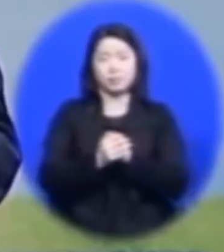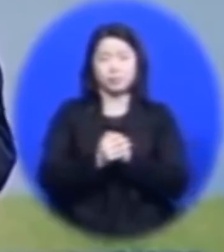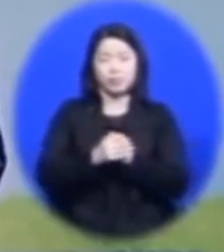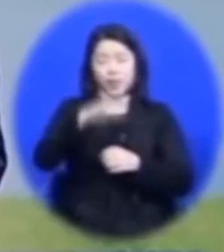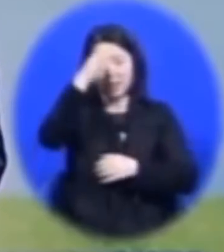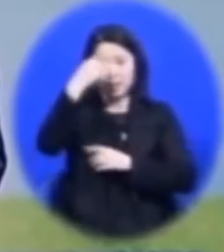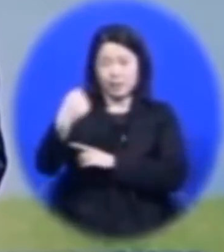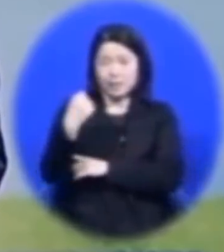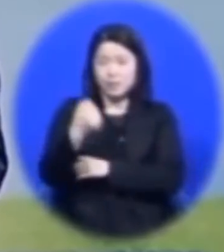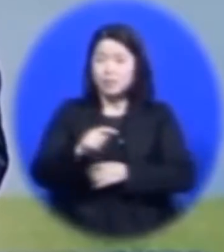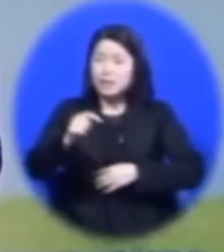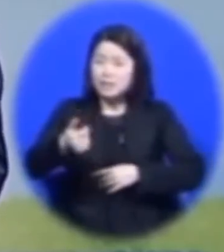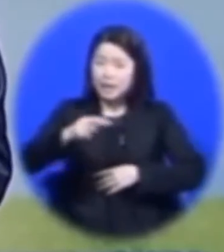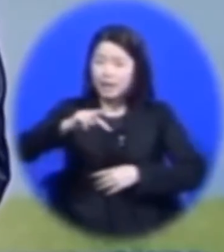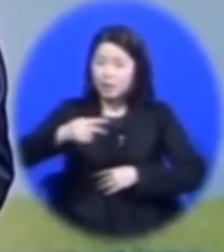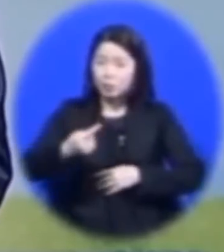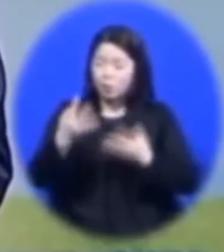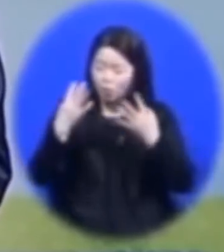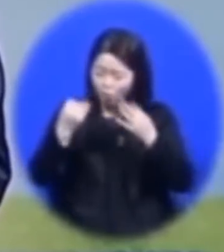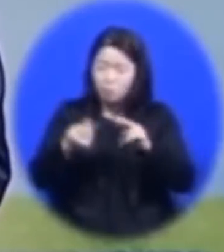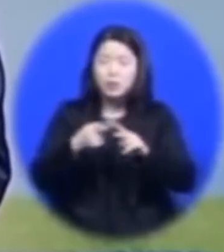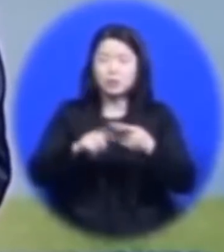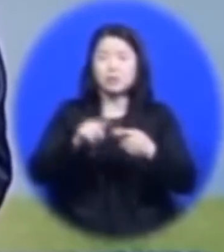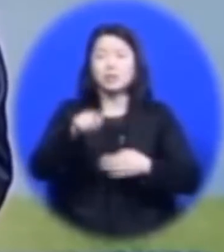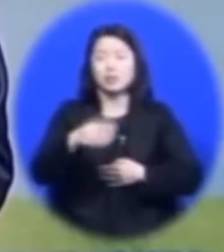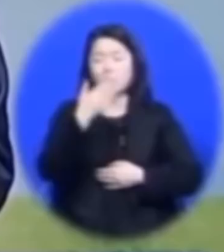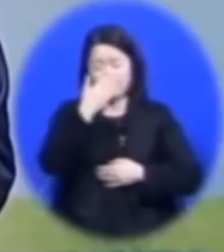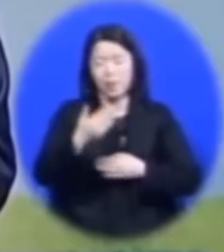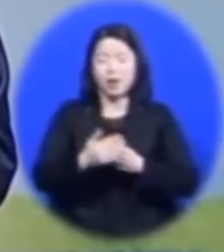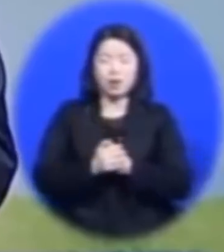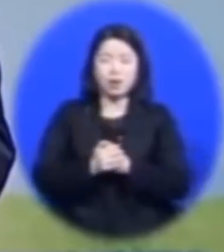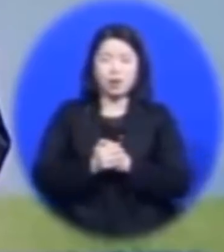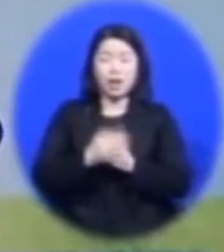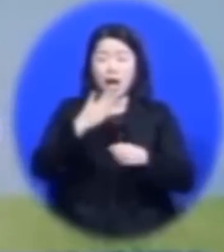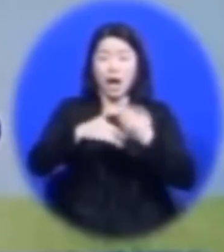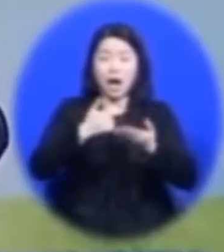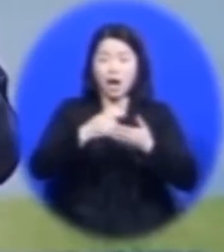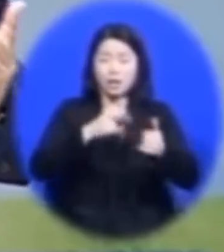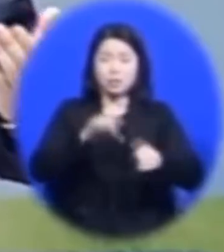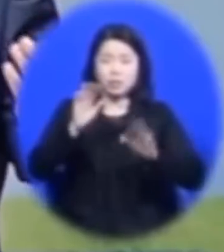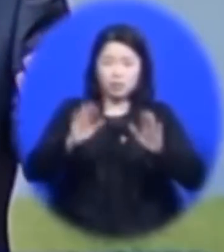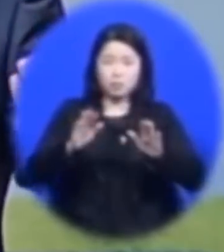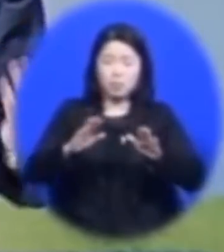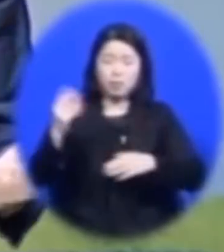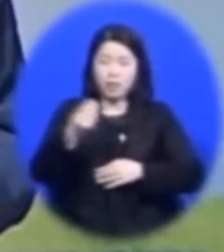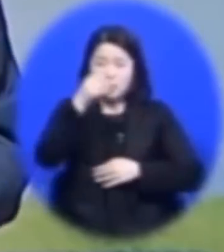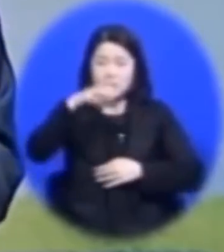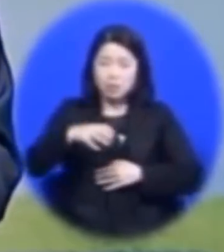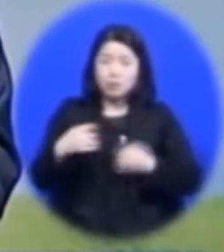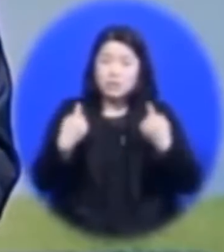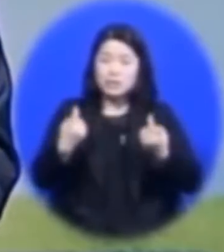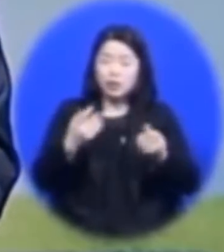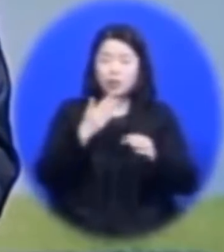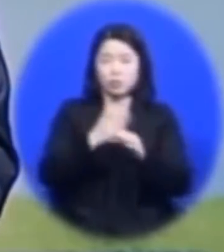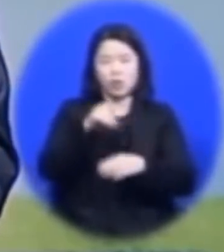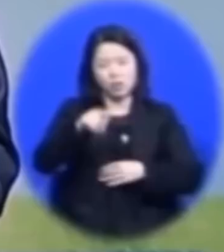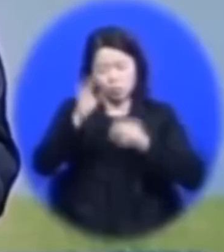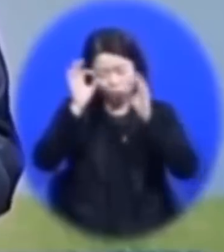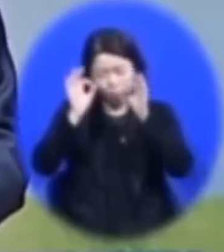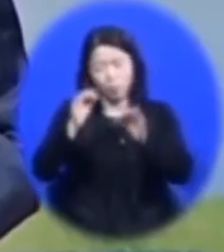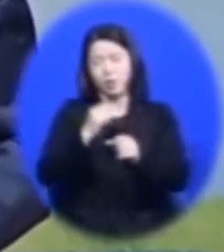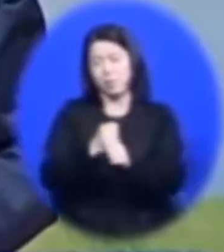능력이 작아도 얼마든지 그렇게 할 수 있다는 겁니다 하나님께서 이번 성지 순례 중에 그걸 보기 하셨어요